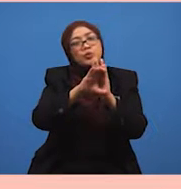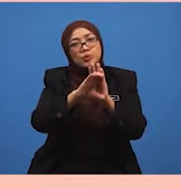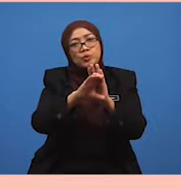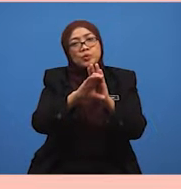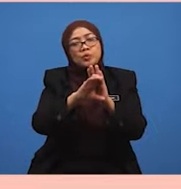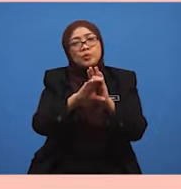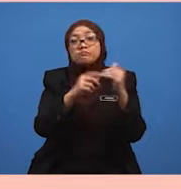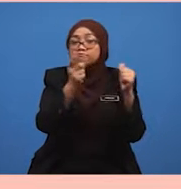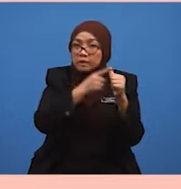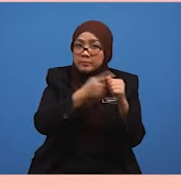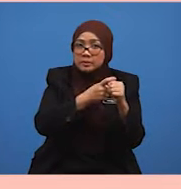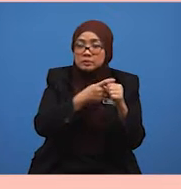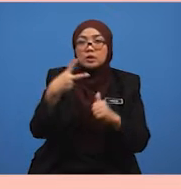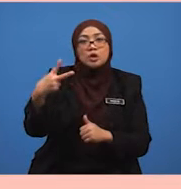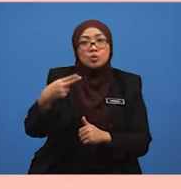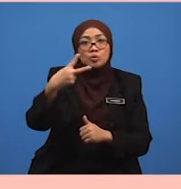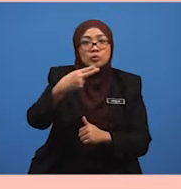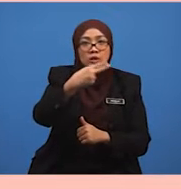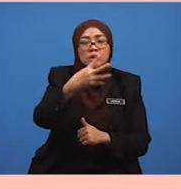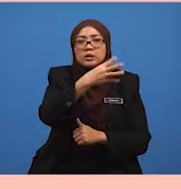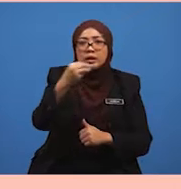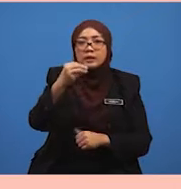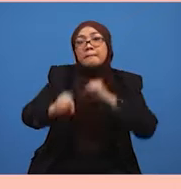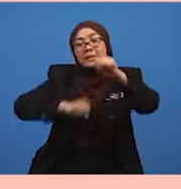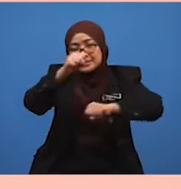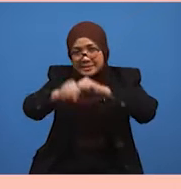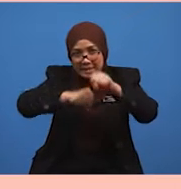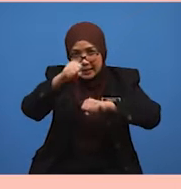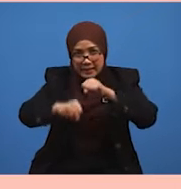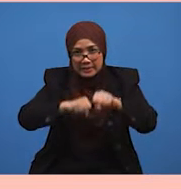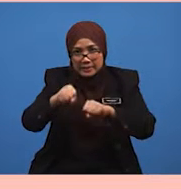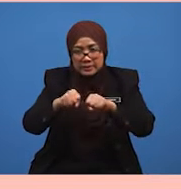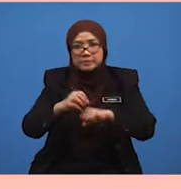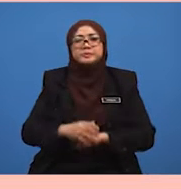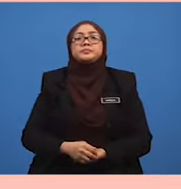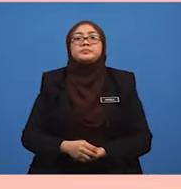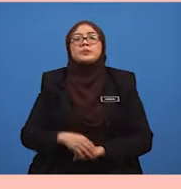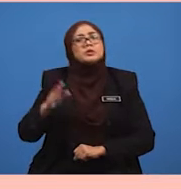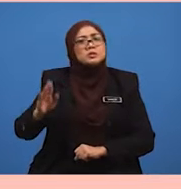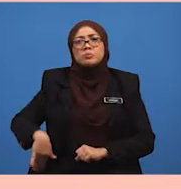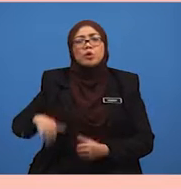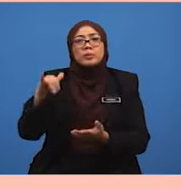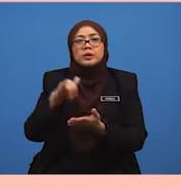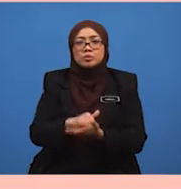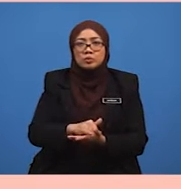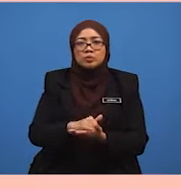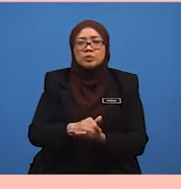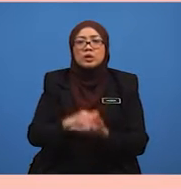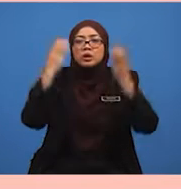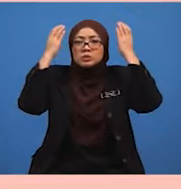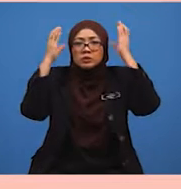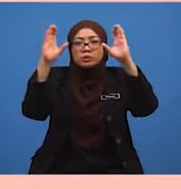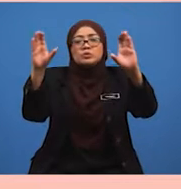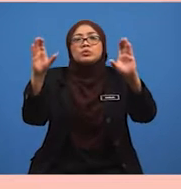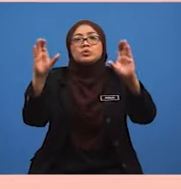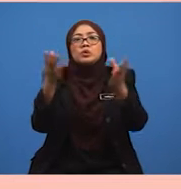iaitu gunting dan basikal. Sebelum cikgu memberitahu jawapan untuk mesin ringkas ini,